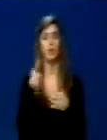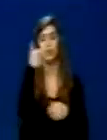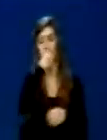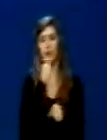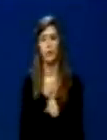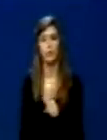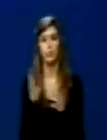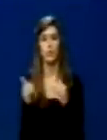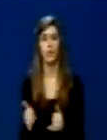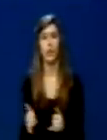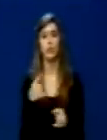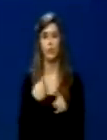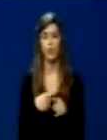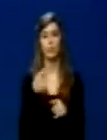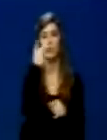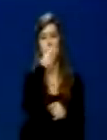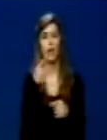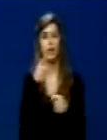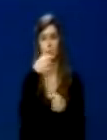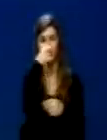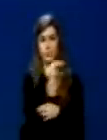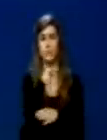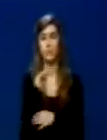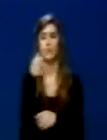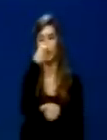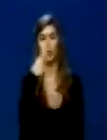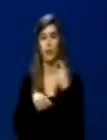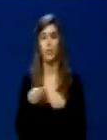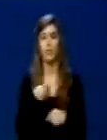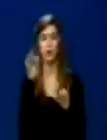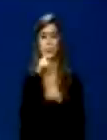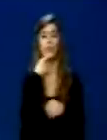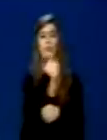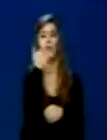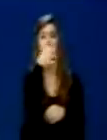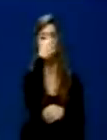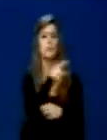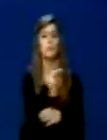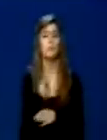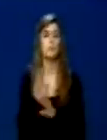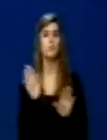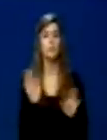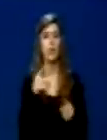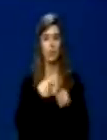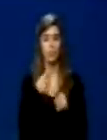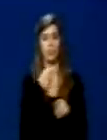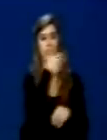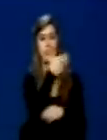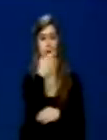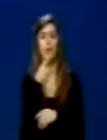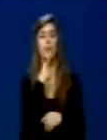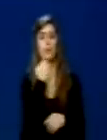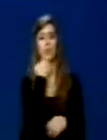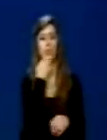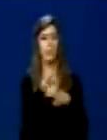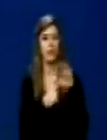këtë rast, edhe çfarë po prodhon kjo mikqyrje që po e bën ajo, por vetëm po na tregon se i ka në mikqyrje. Dhe këto ndërmarrje janë ndërmarrje të cilat janë privatizuar